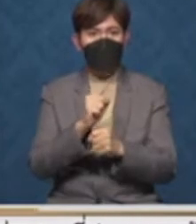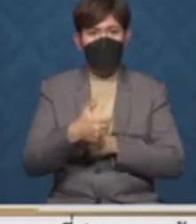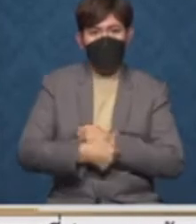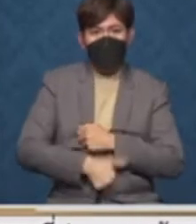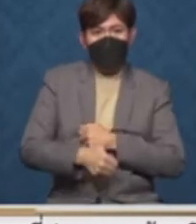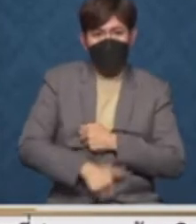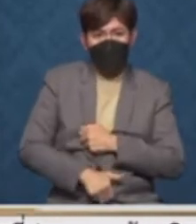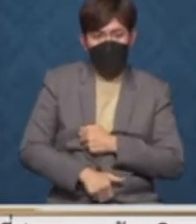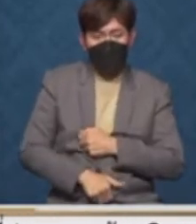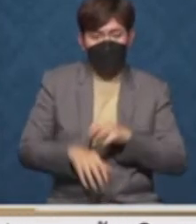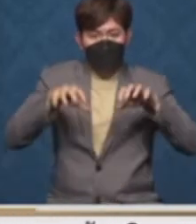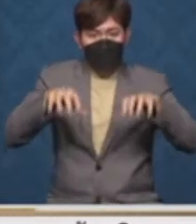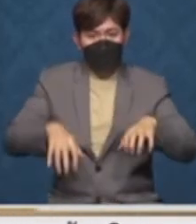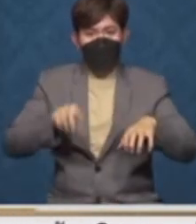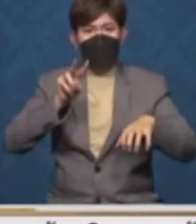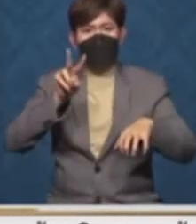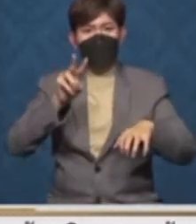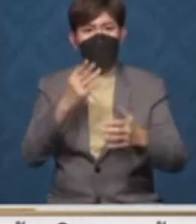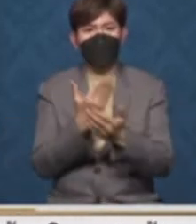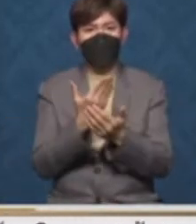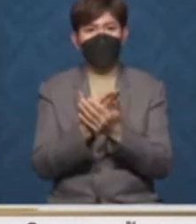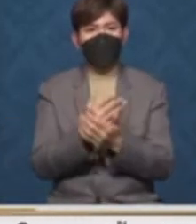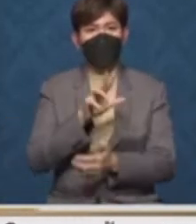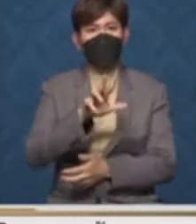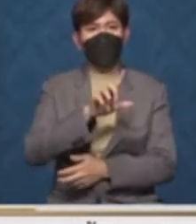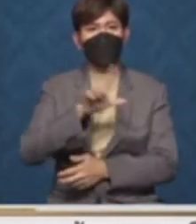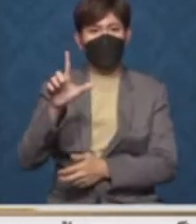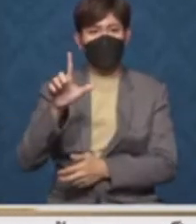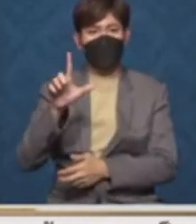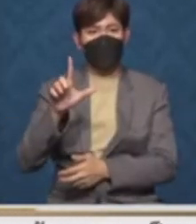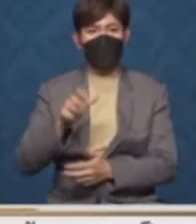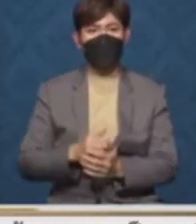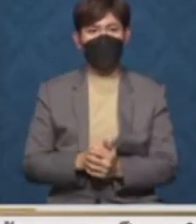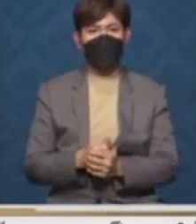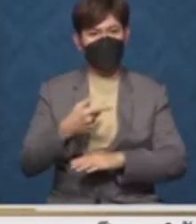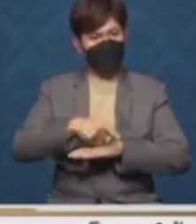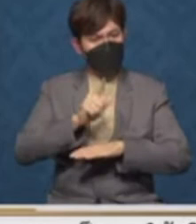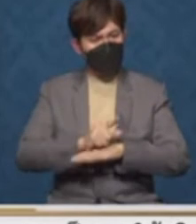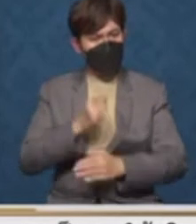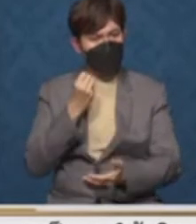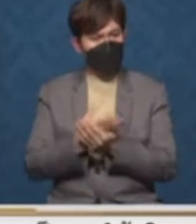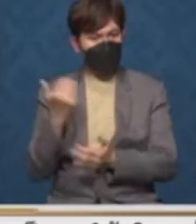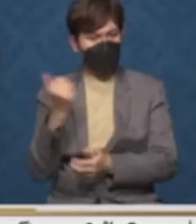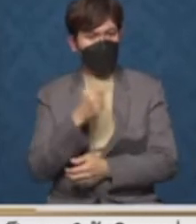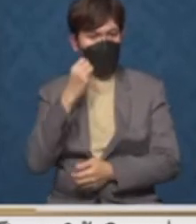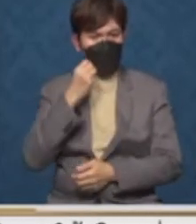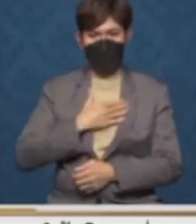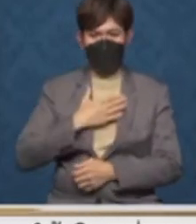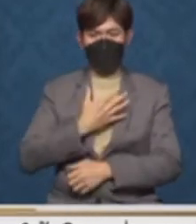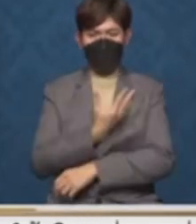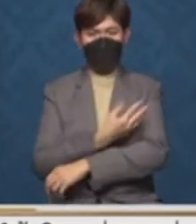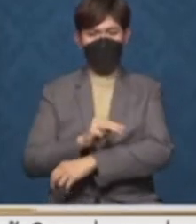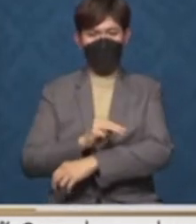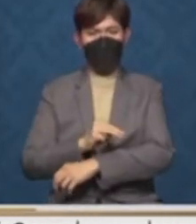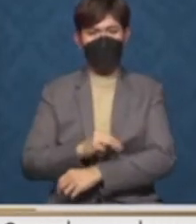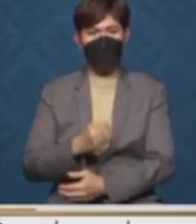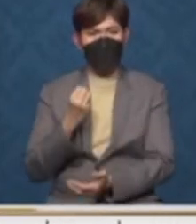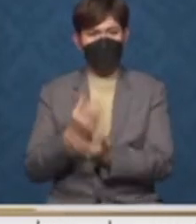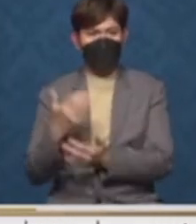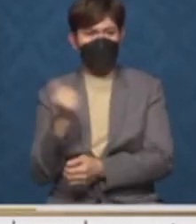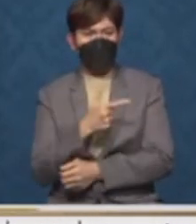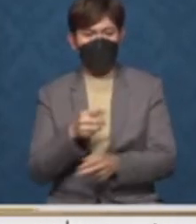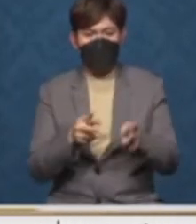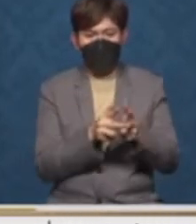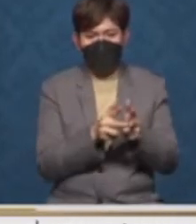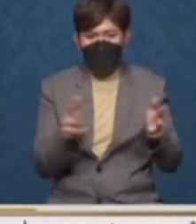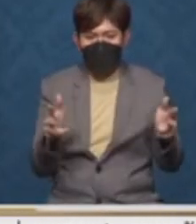ม2หลังมูลราคา3ล้านบาทครับท่านประธานแพงกว่าบ้านผมอยู่ที่มหาสารคามอีกแพงกว่าเทาเฮ้าใจกล